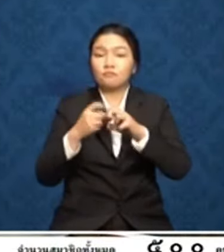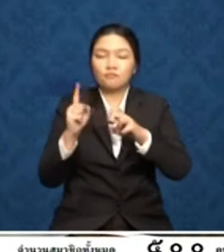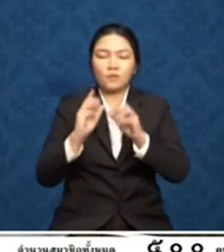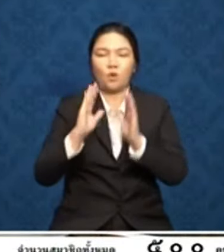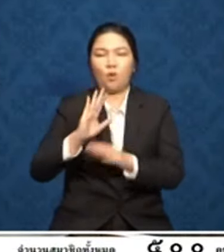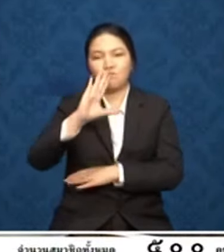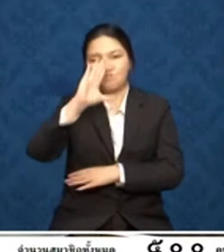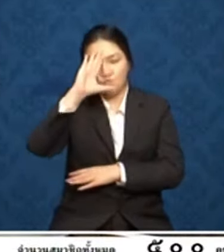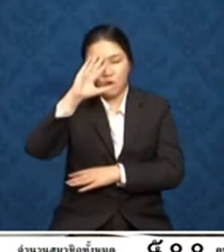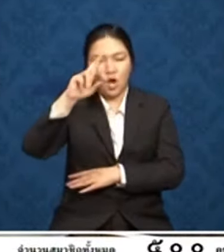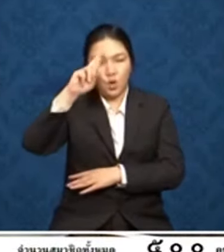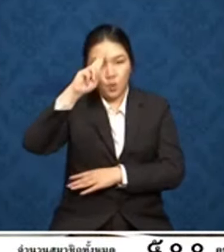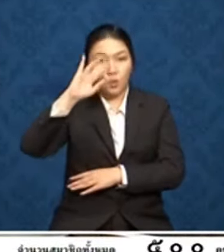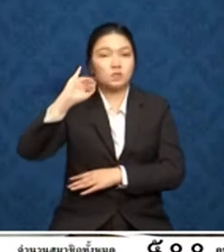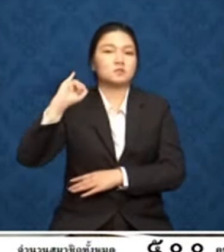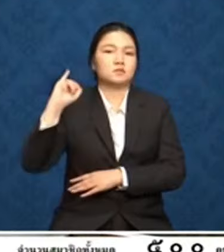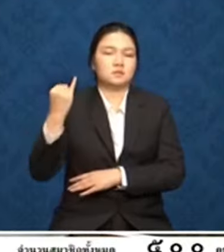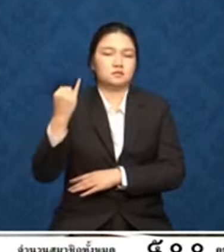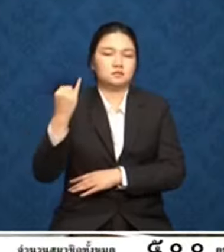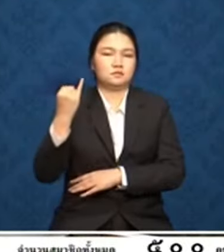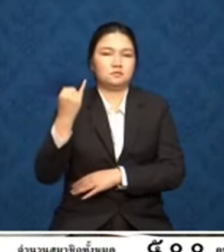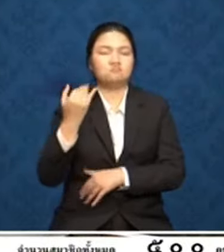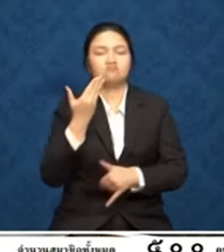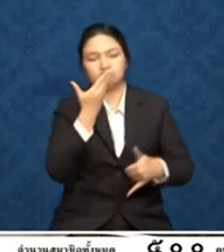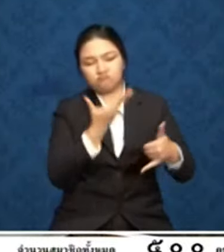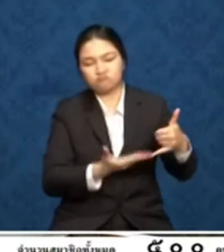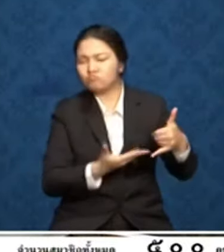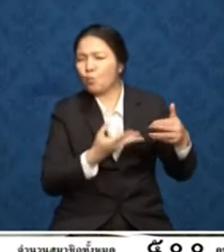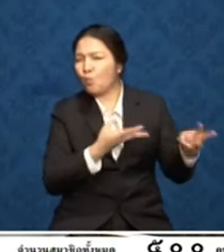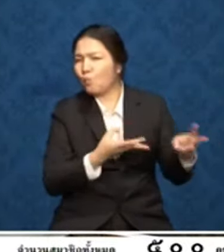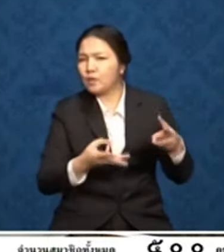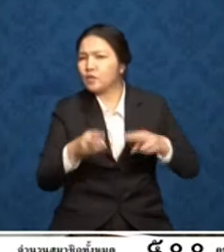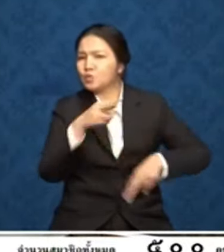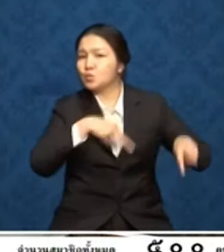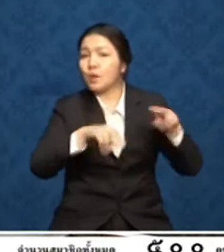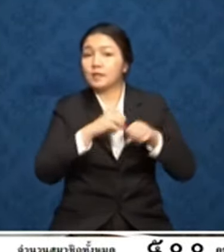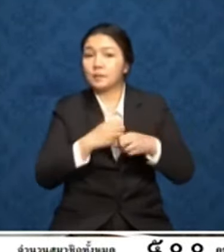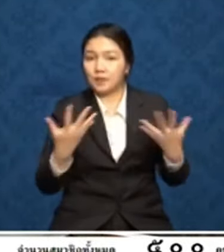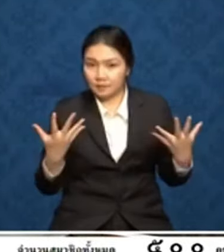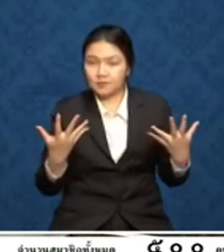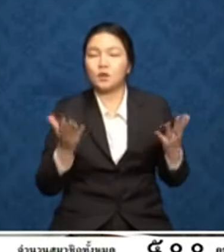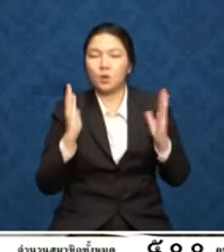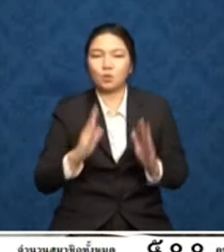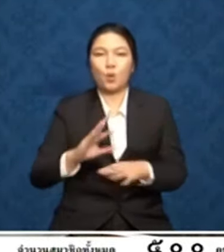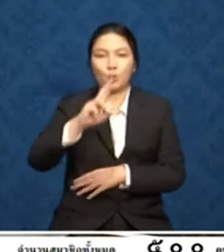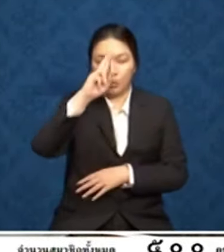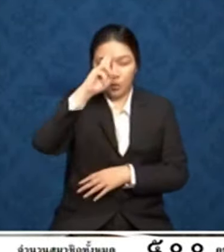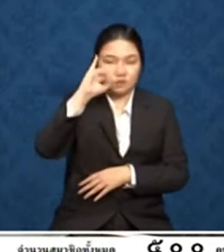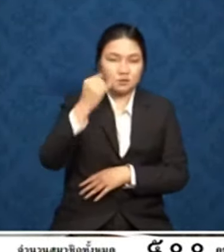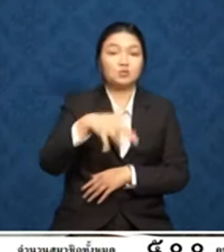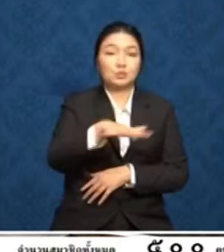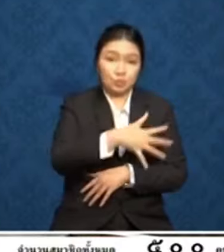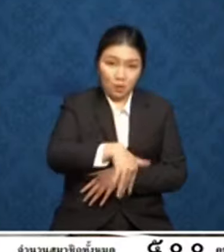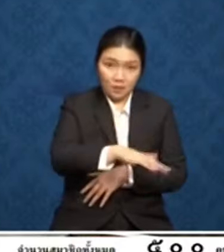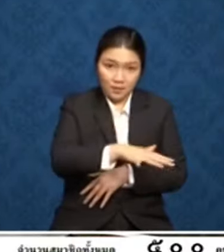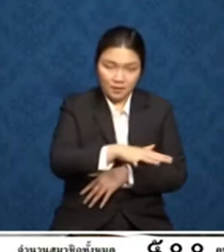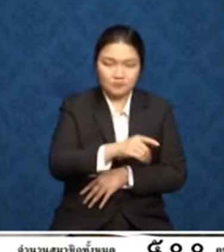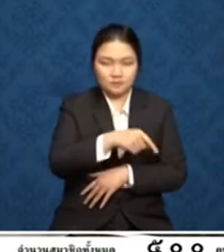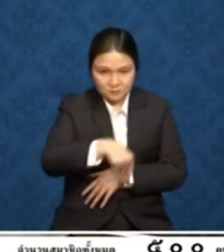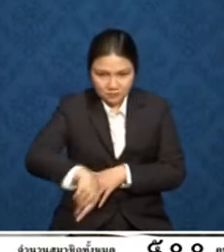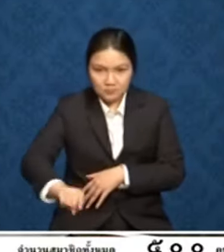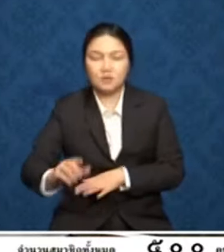ชซึ่งดิฉันอยากจะขอแยกเป็น2กรณีนะคะก็คือผู้ป่วยจิตเวททั่วไปกับผู้ป่วยจิตเวทที่เกิดจากย